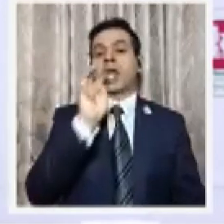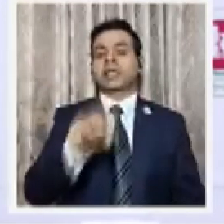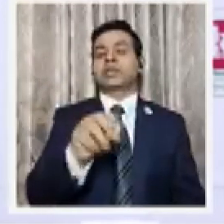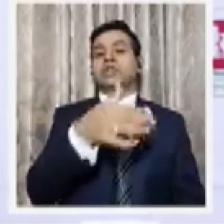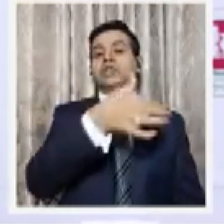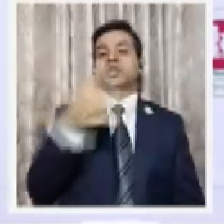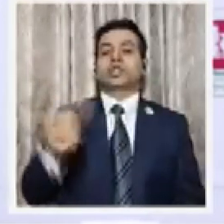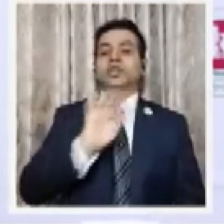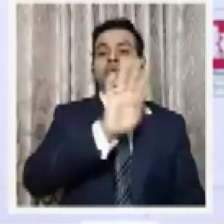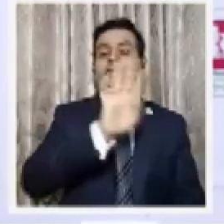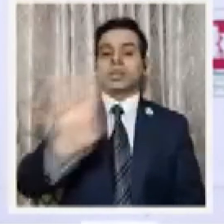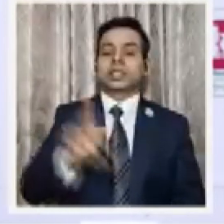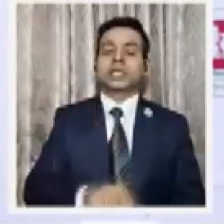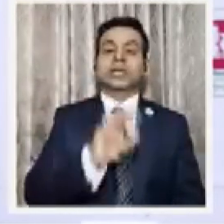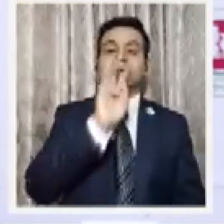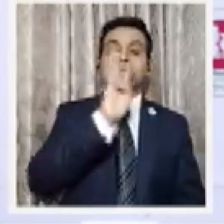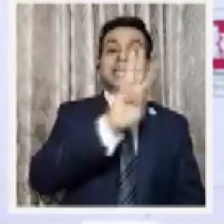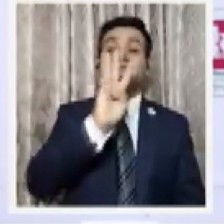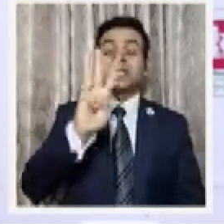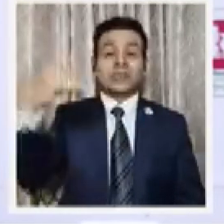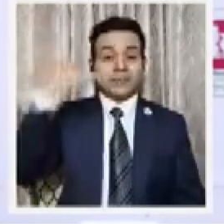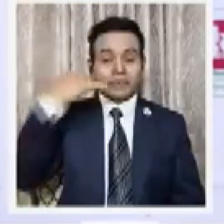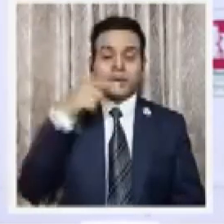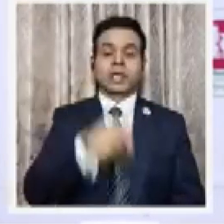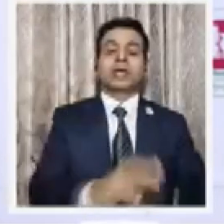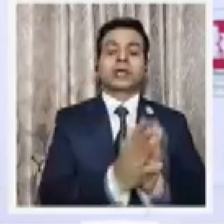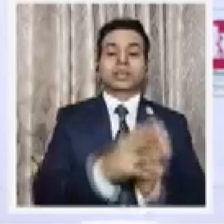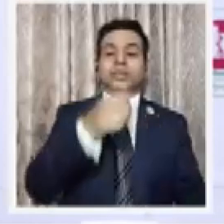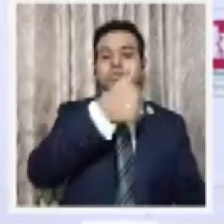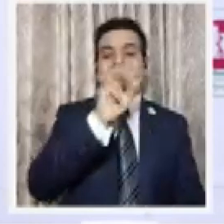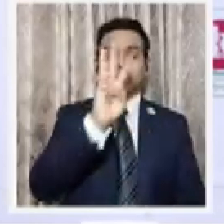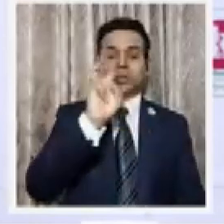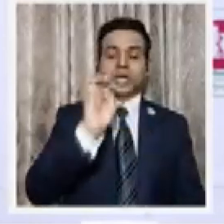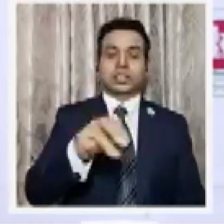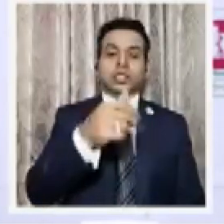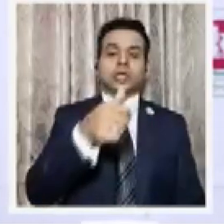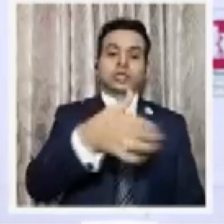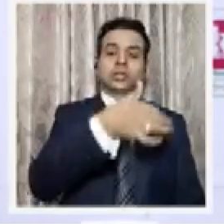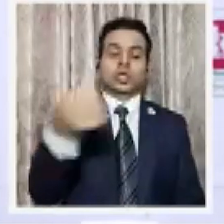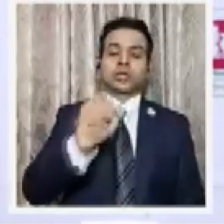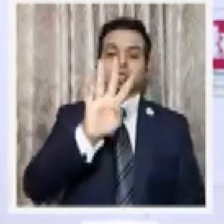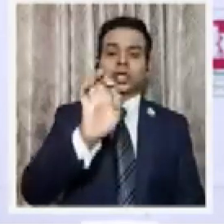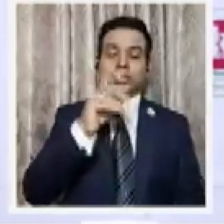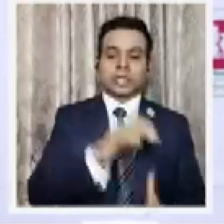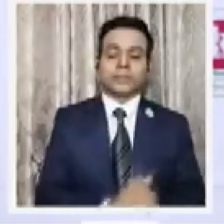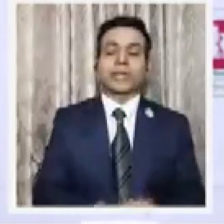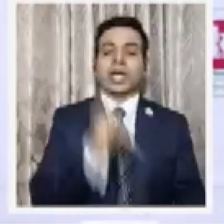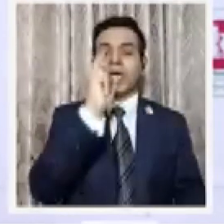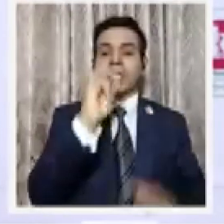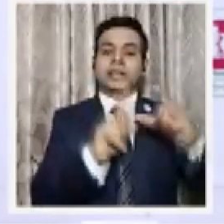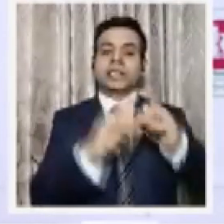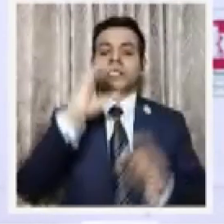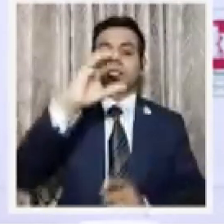24 ঘন্টায় স্বাস্থ্য বাতায়ন 1-6263 ফোন এসেছে 11644, 333